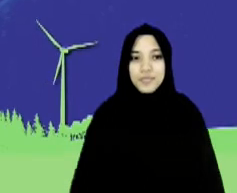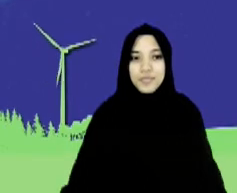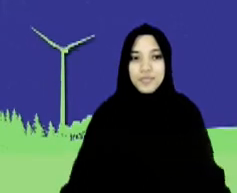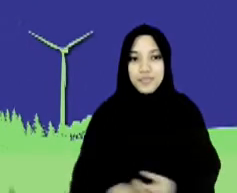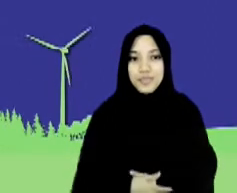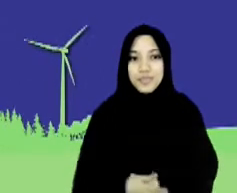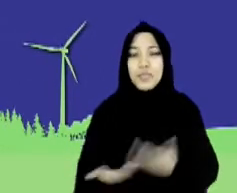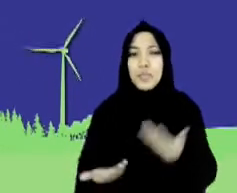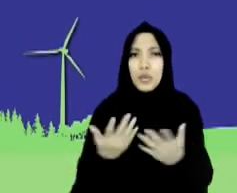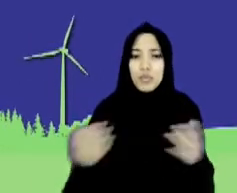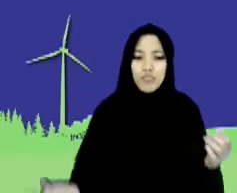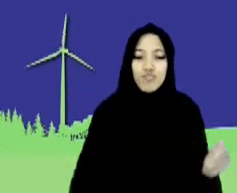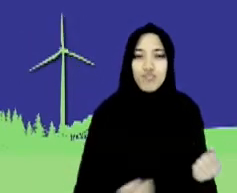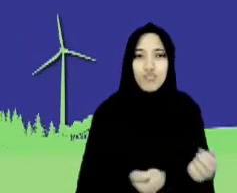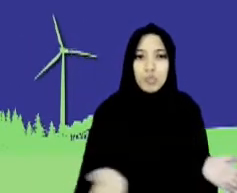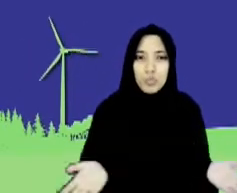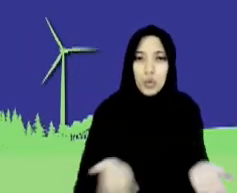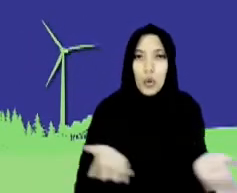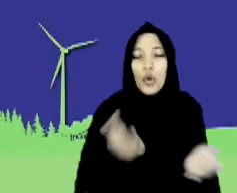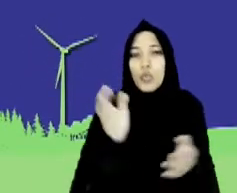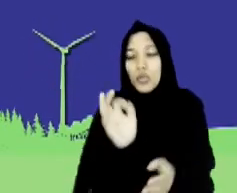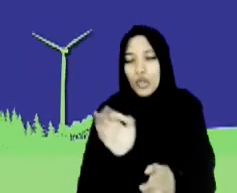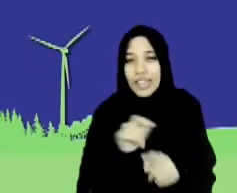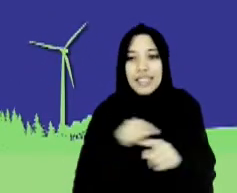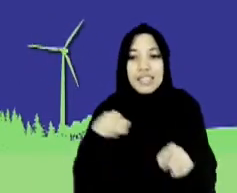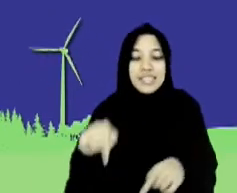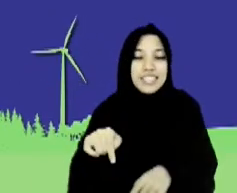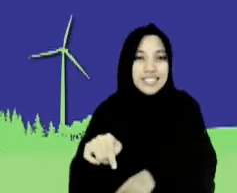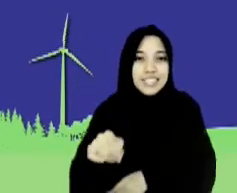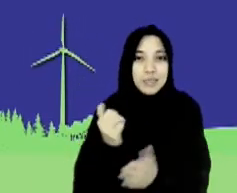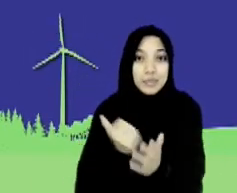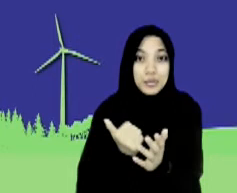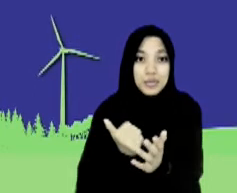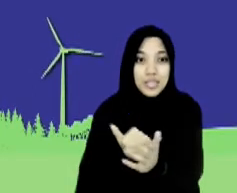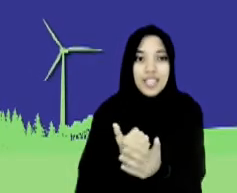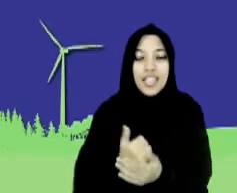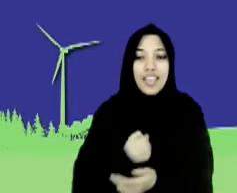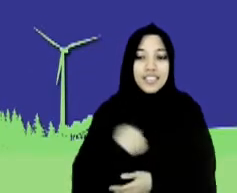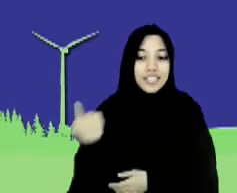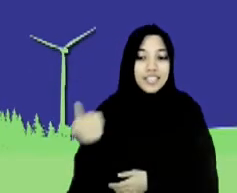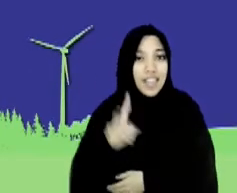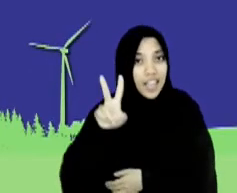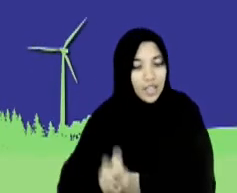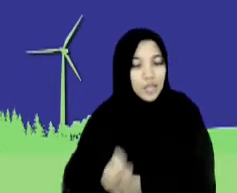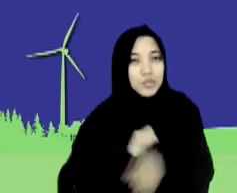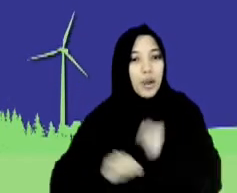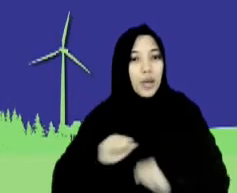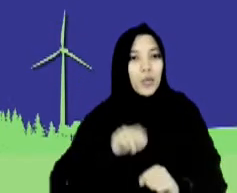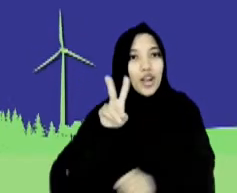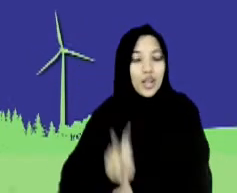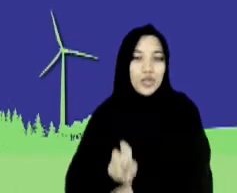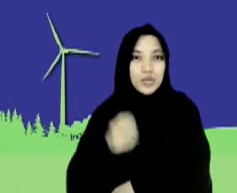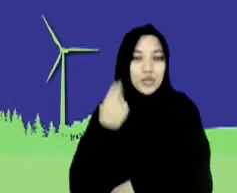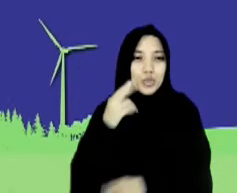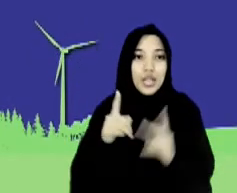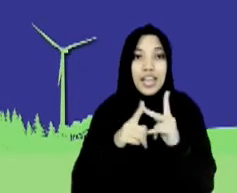mendorong ya Eh kembali lagi Indan memang ini adalah sesuatu yang we need to do ya Eh bagi hisbc